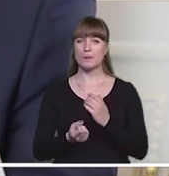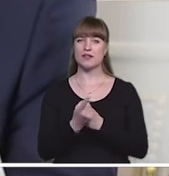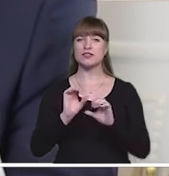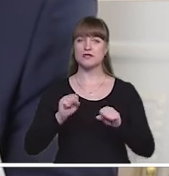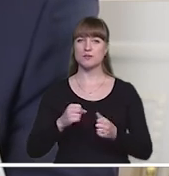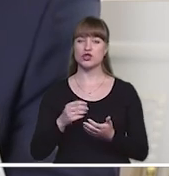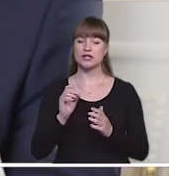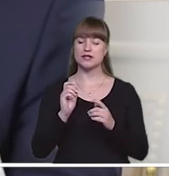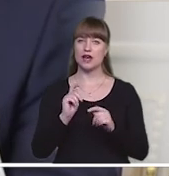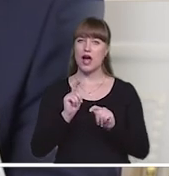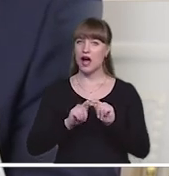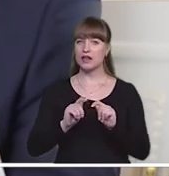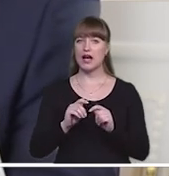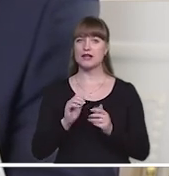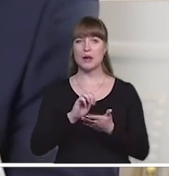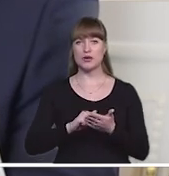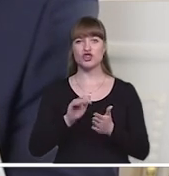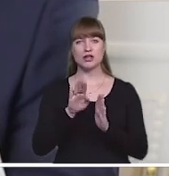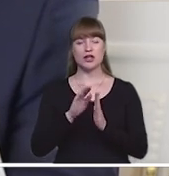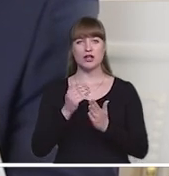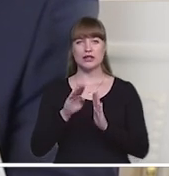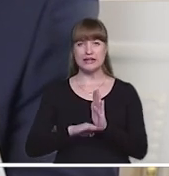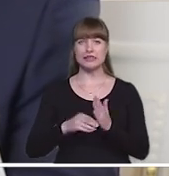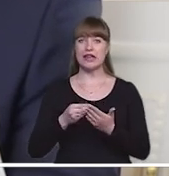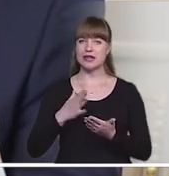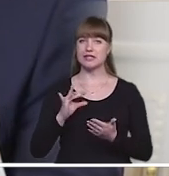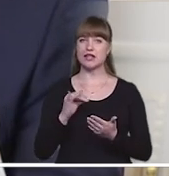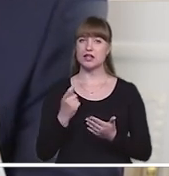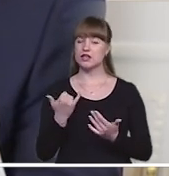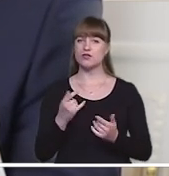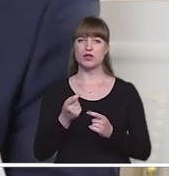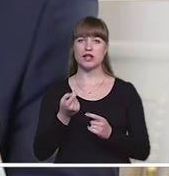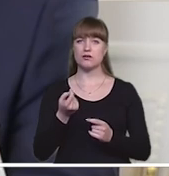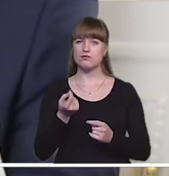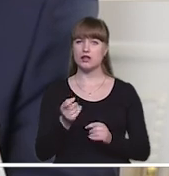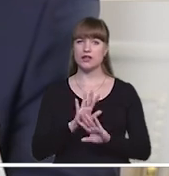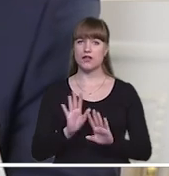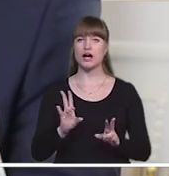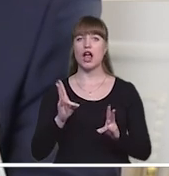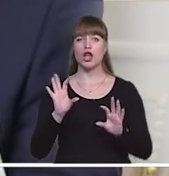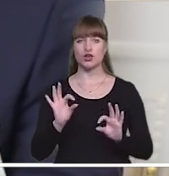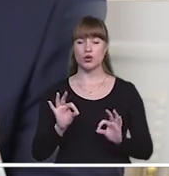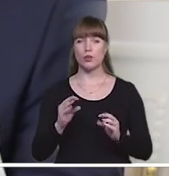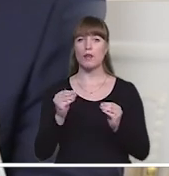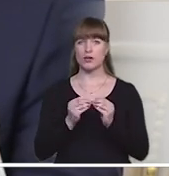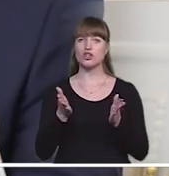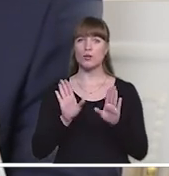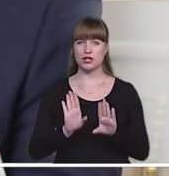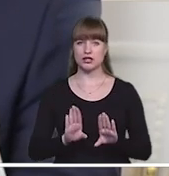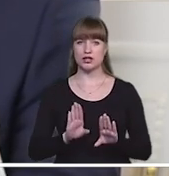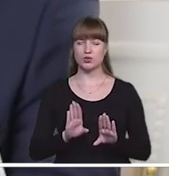возможность анализа причин низких оценок. Их доля сегодня не очень велика, но они по-прежнему